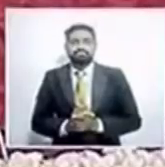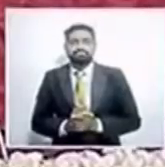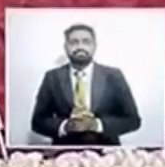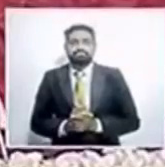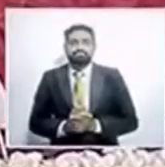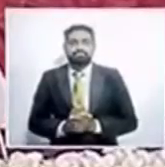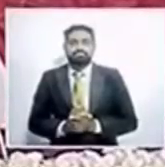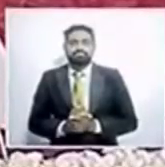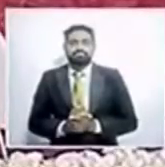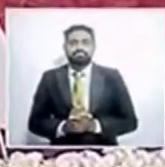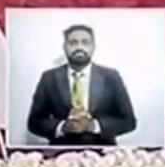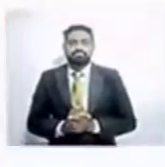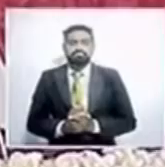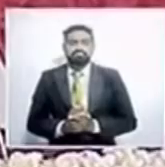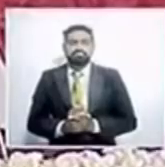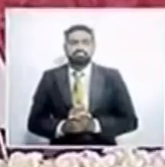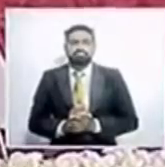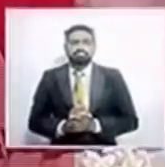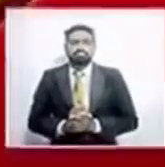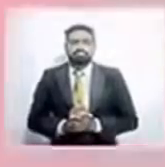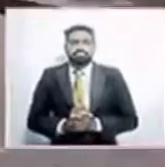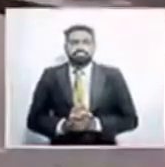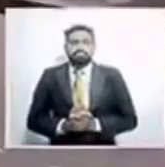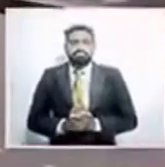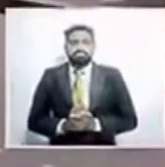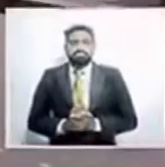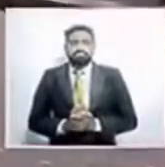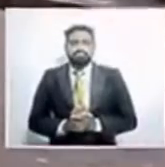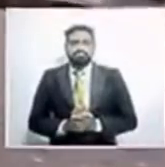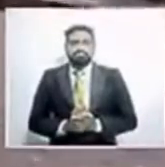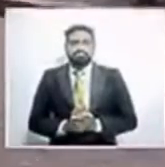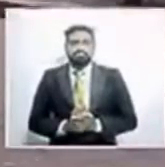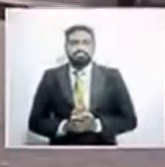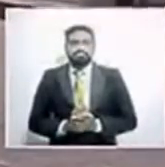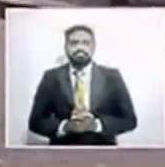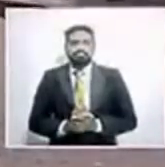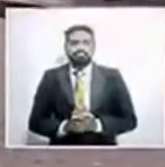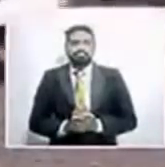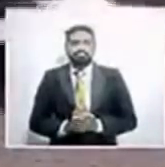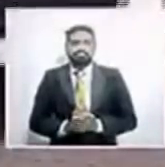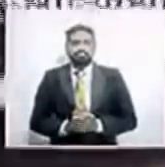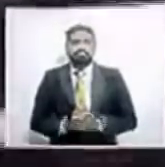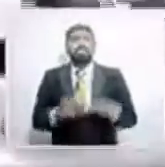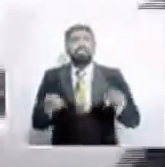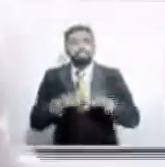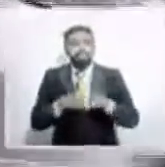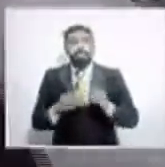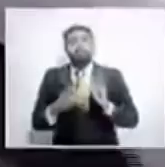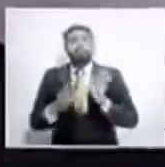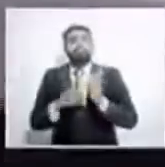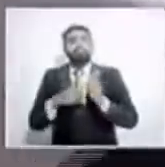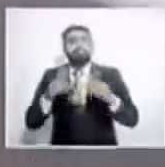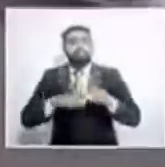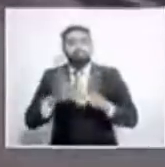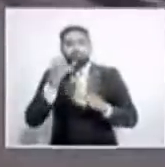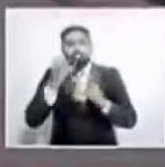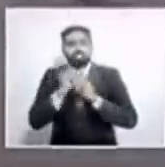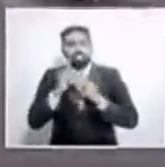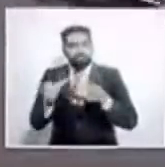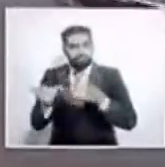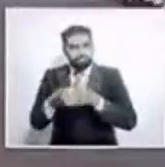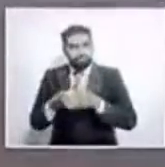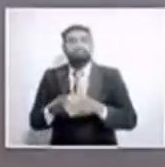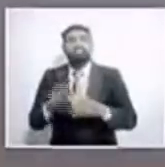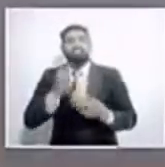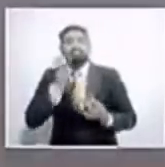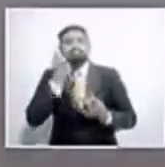අප සිරු දෙනා වෙත ලැබෙන බව අපි දන්නවා. Meanwhile, members of the Samagi Janabalavegia visited the Velikada prison today